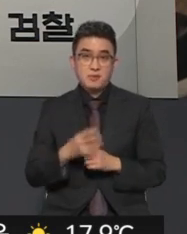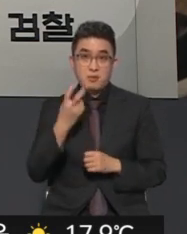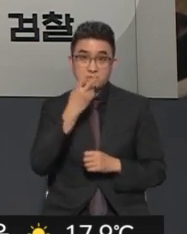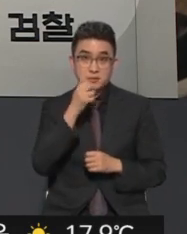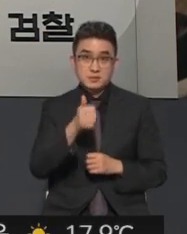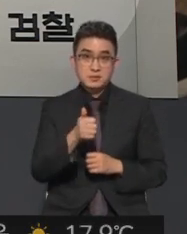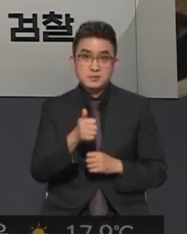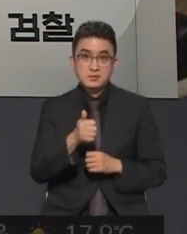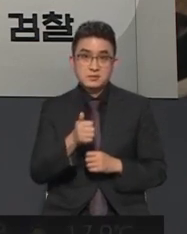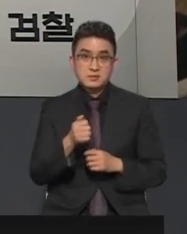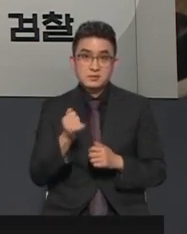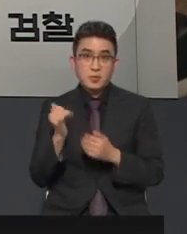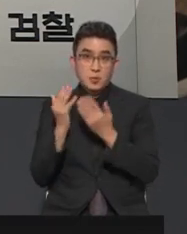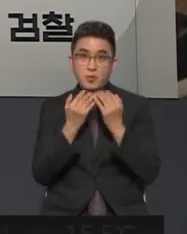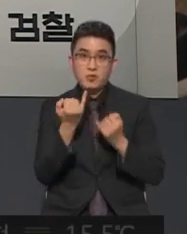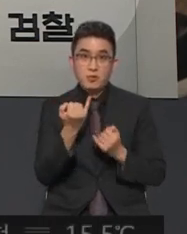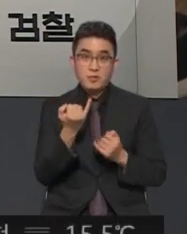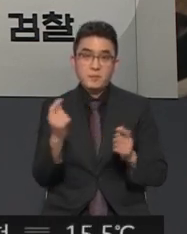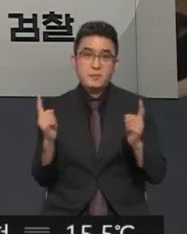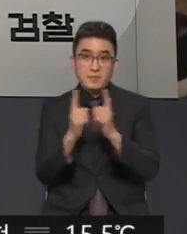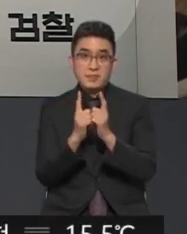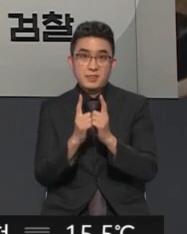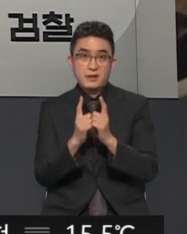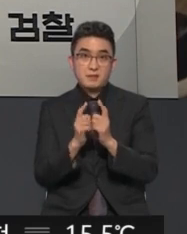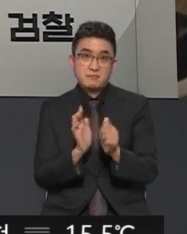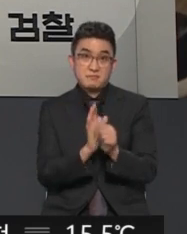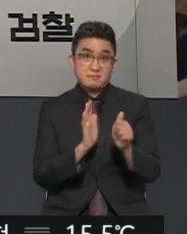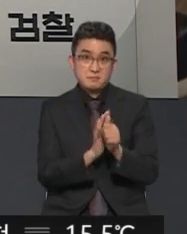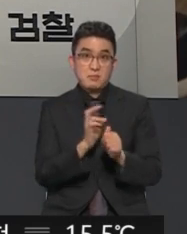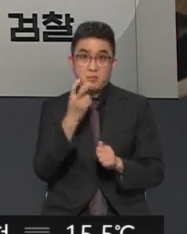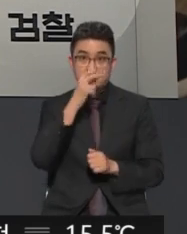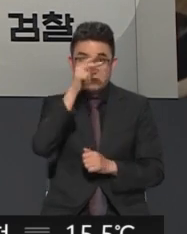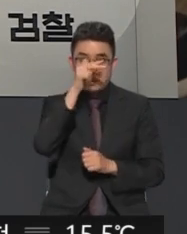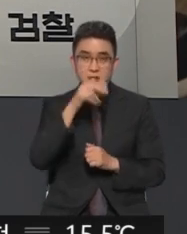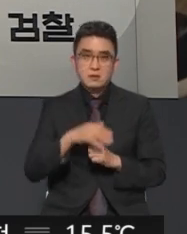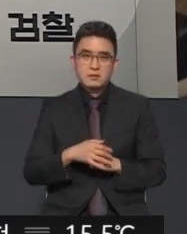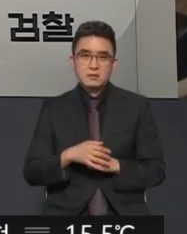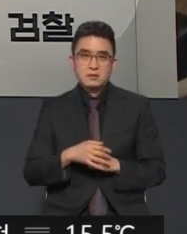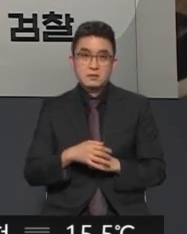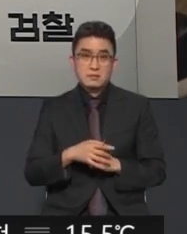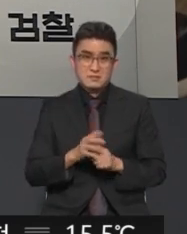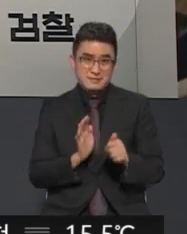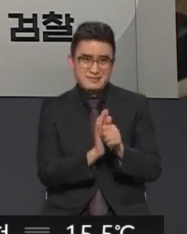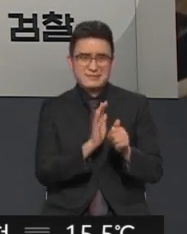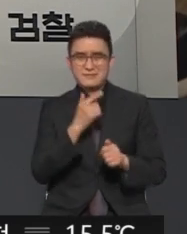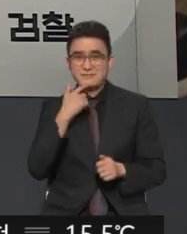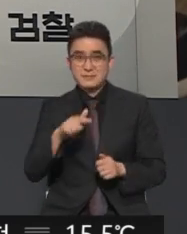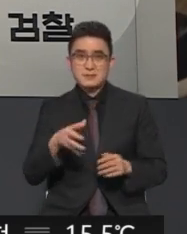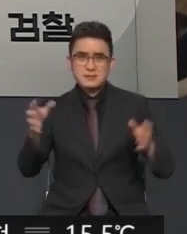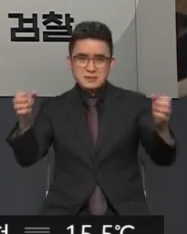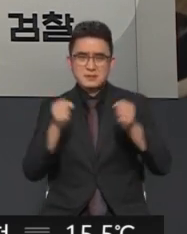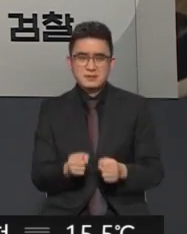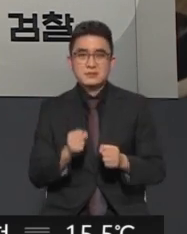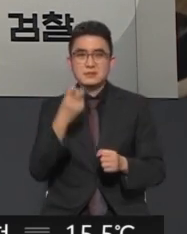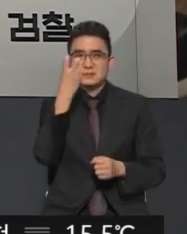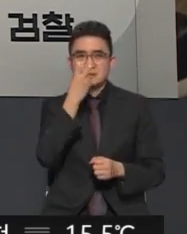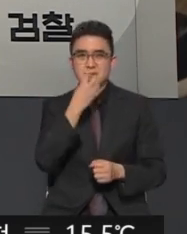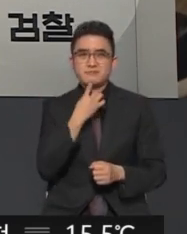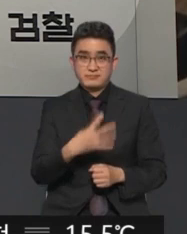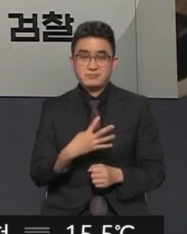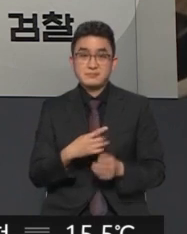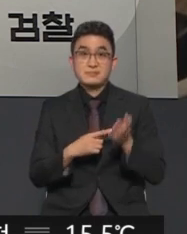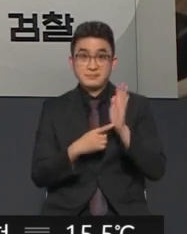만나게 해줬다 이런 주장도 폈죠 검찰은 진상규명을 위해서 함께 조사를 한 것일 뿐이라고 말을 했습니다 해당 사실